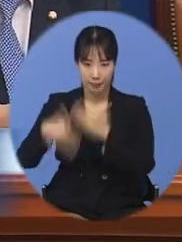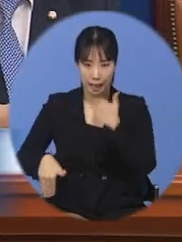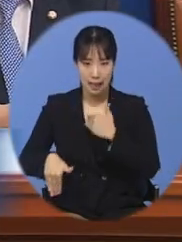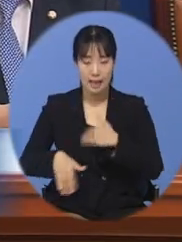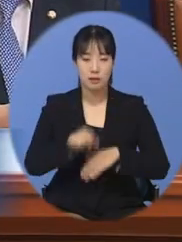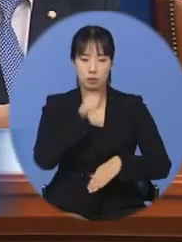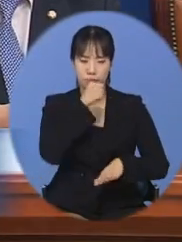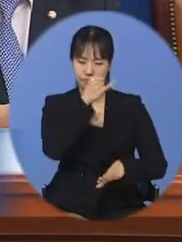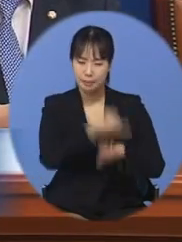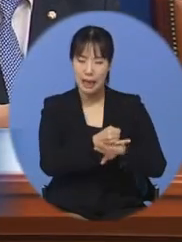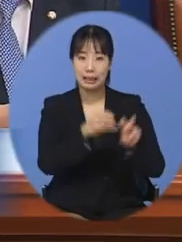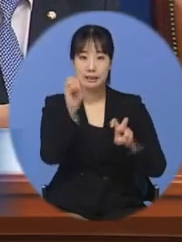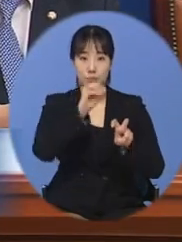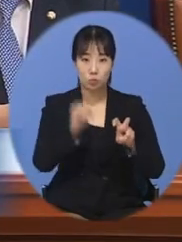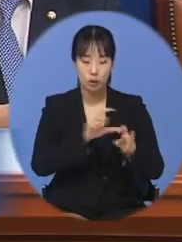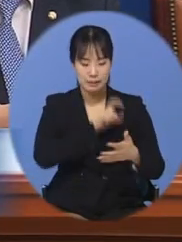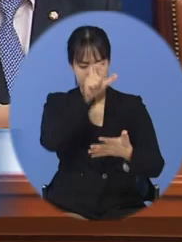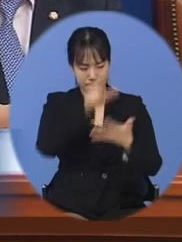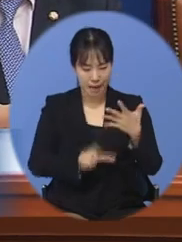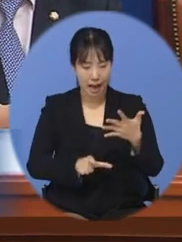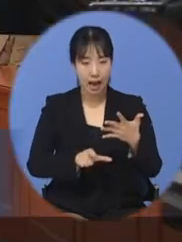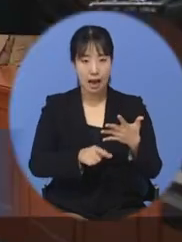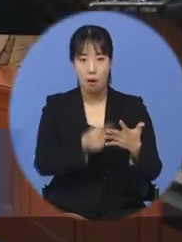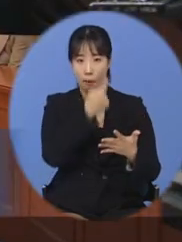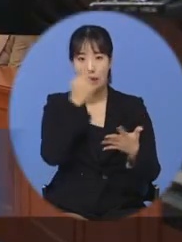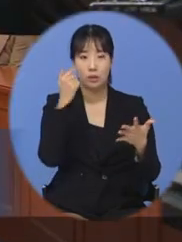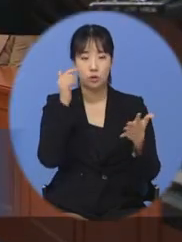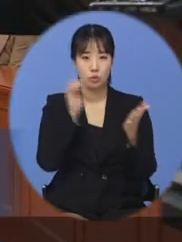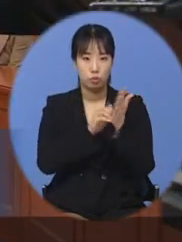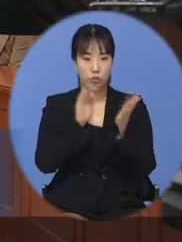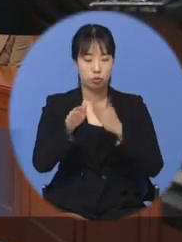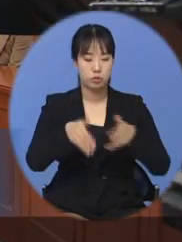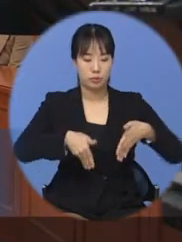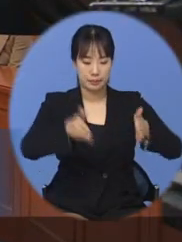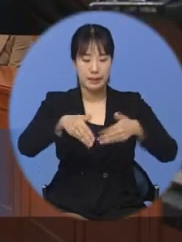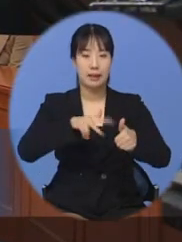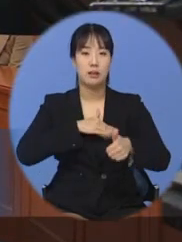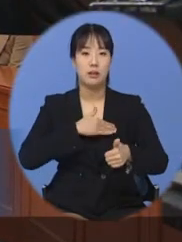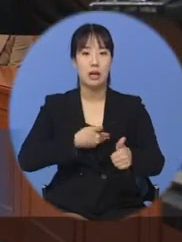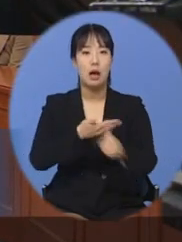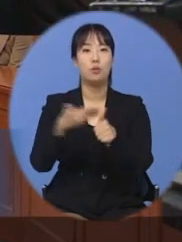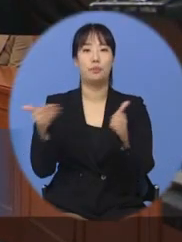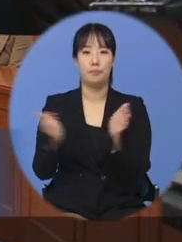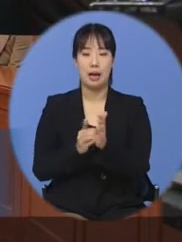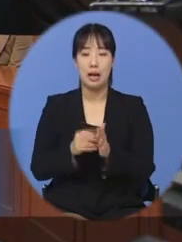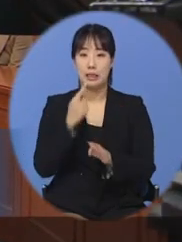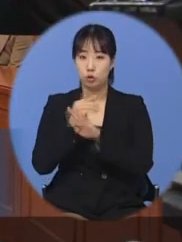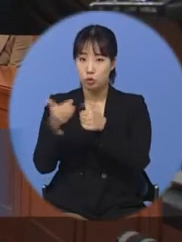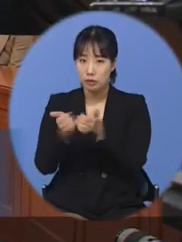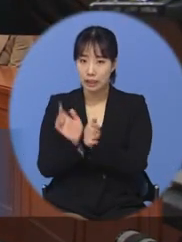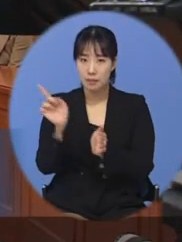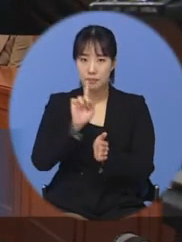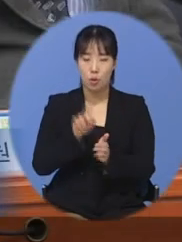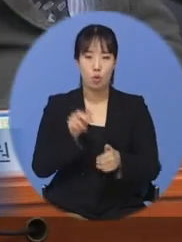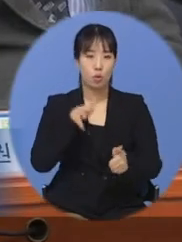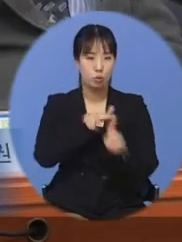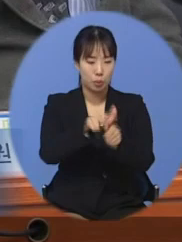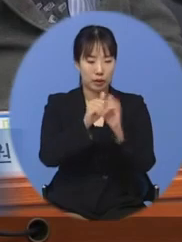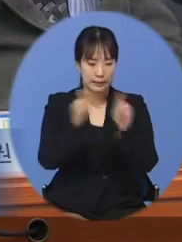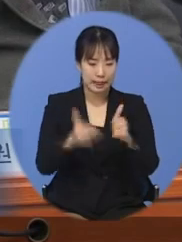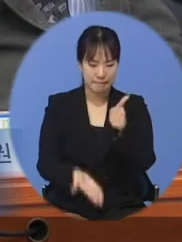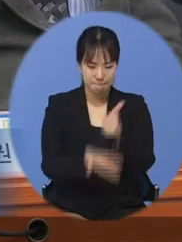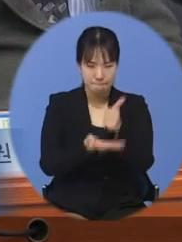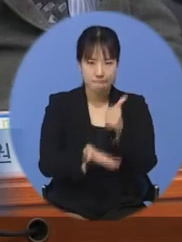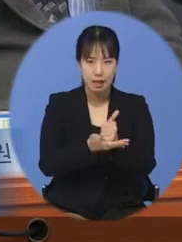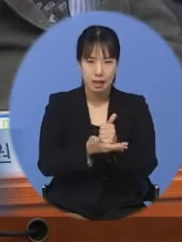하위 20%의 명단을 확정하고 해당자에게 결과를 통보했습니다. 민주당은 후보자 공천 적합도